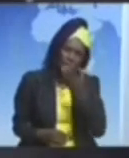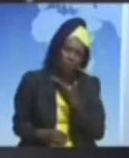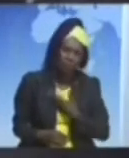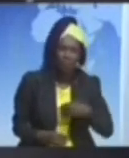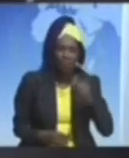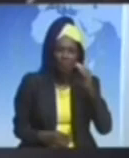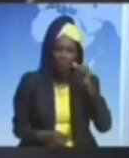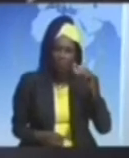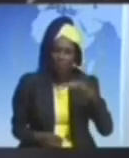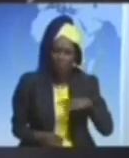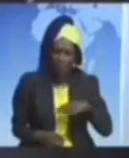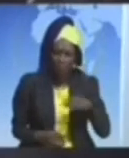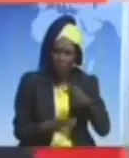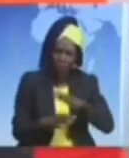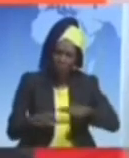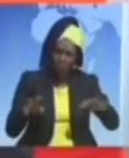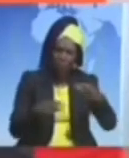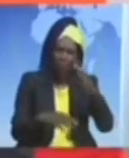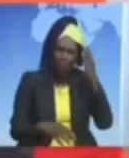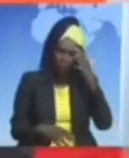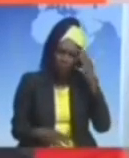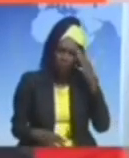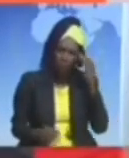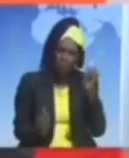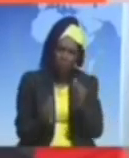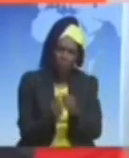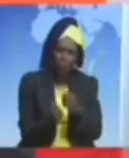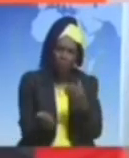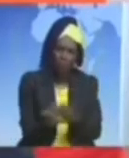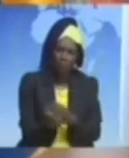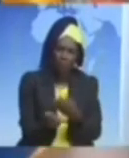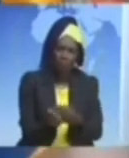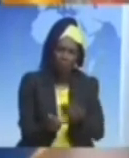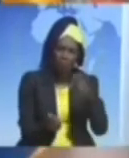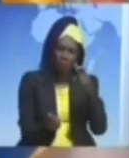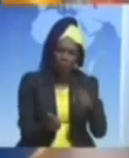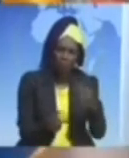paysage politique gabonais qui, comme les nouveaux venus au gouvernement, sont tenus